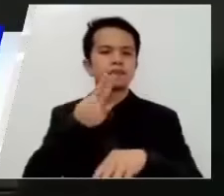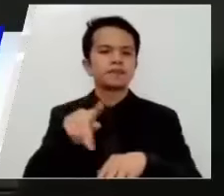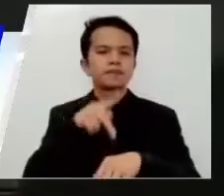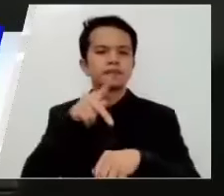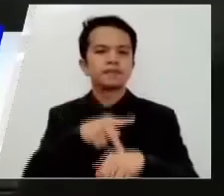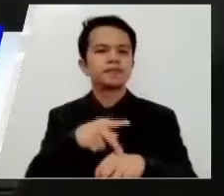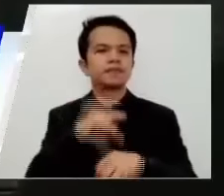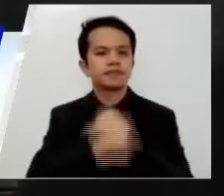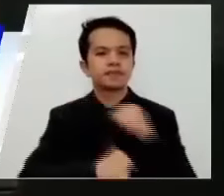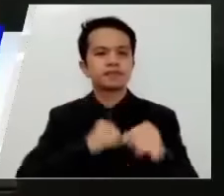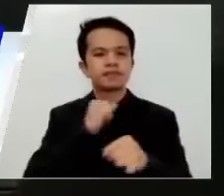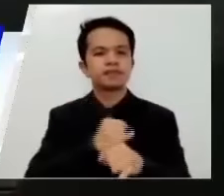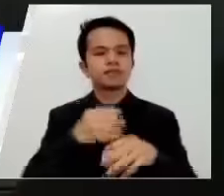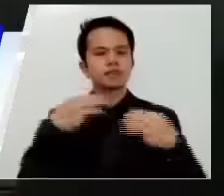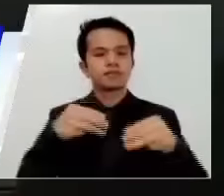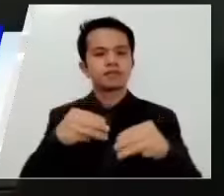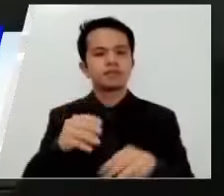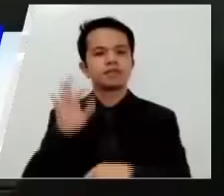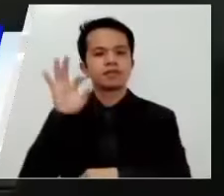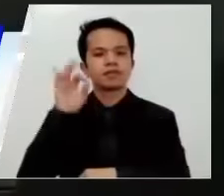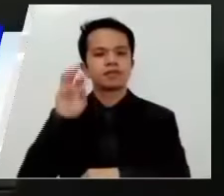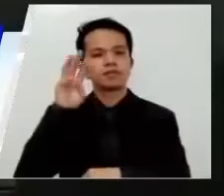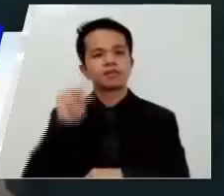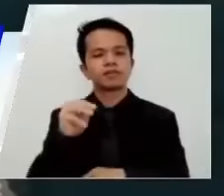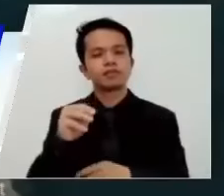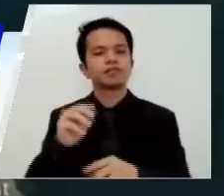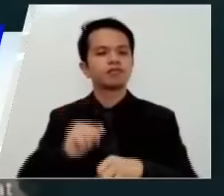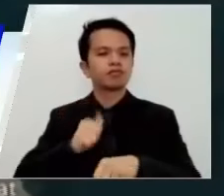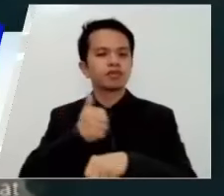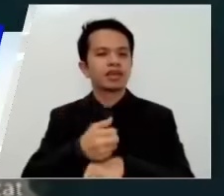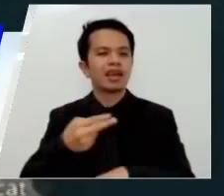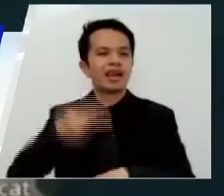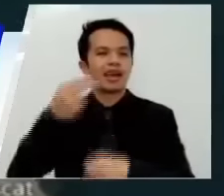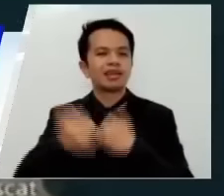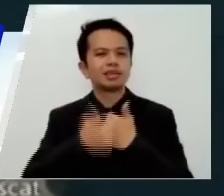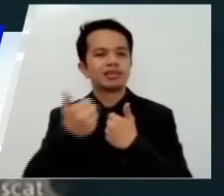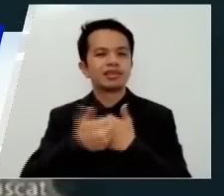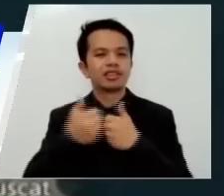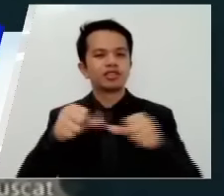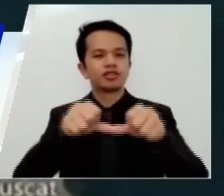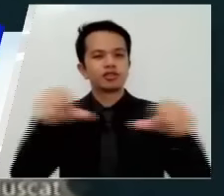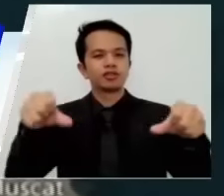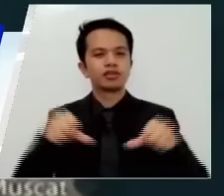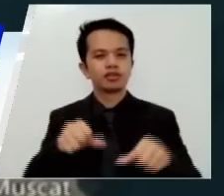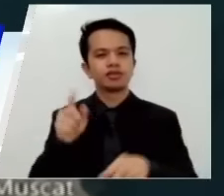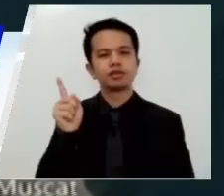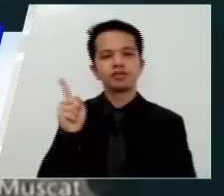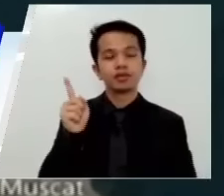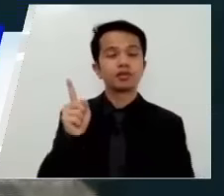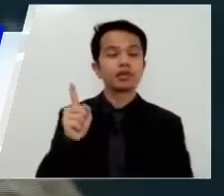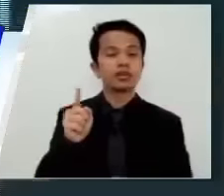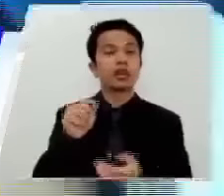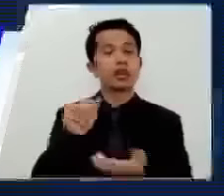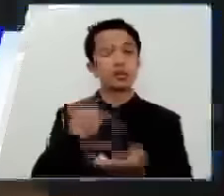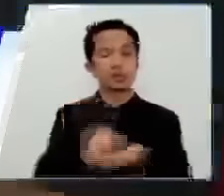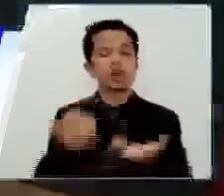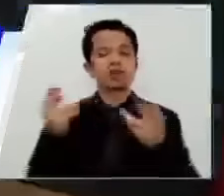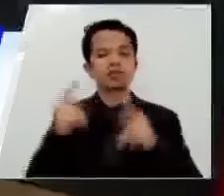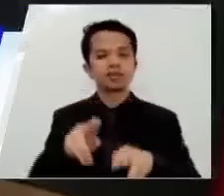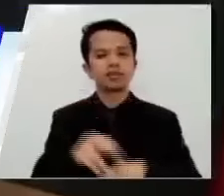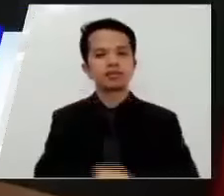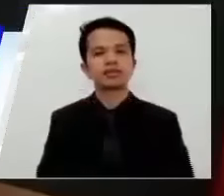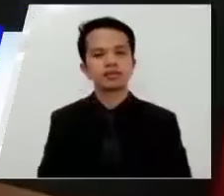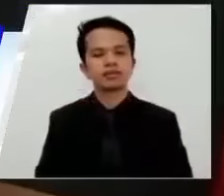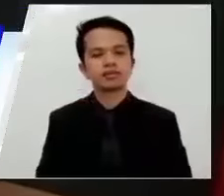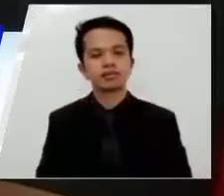International Bargaining Forum na ideklarang high-risk area ang Strait of Hormuz kung saan nangyari ang insidente. Magkakaroon din